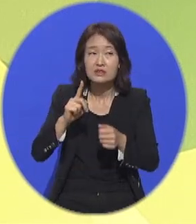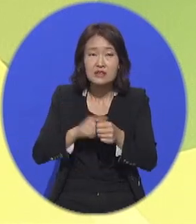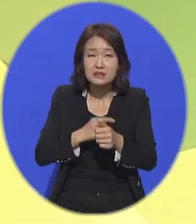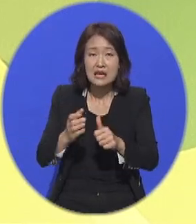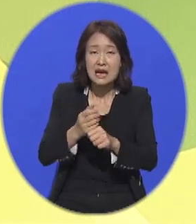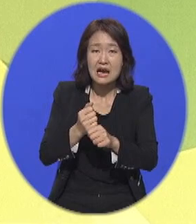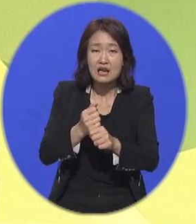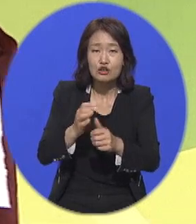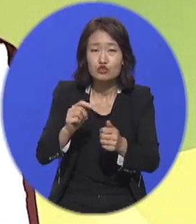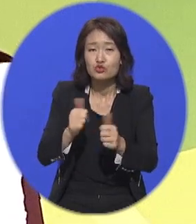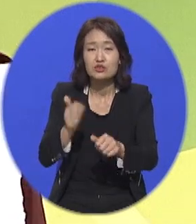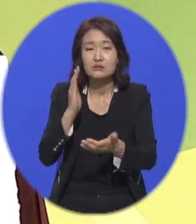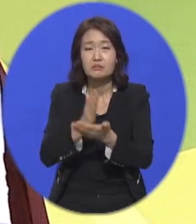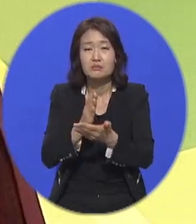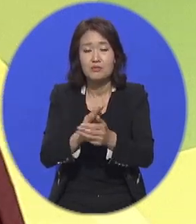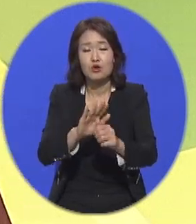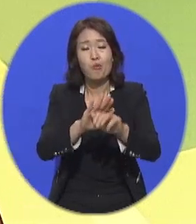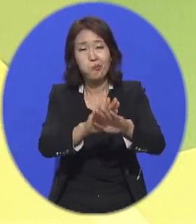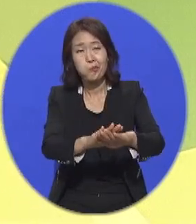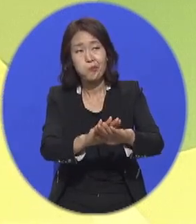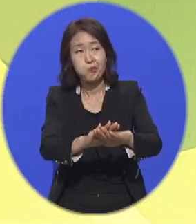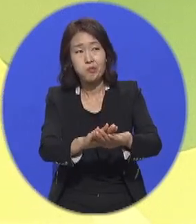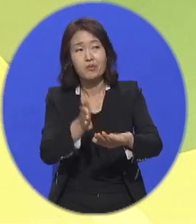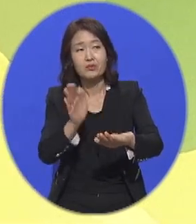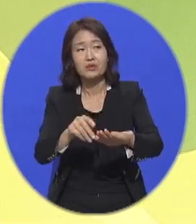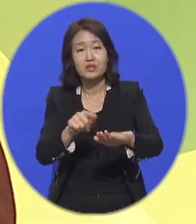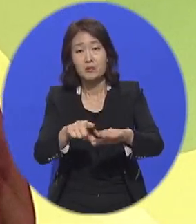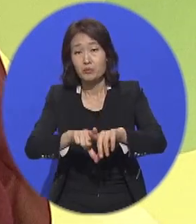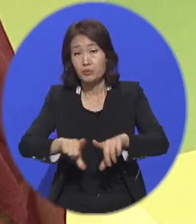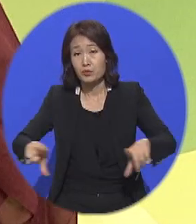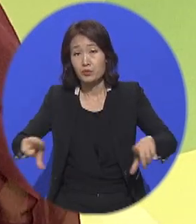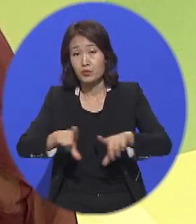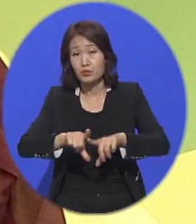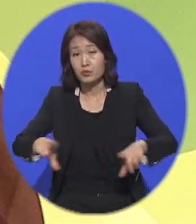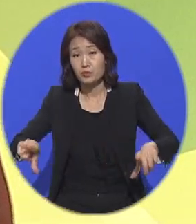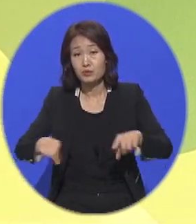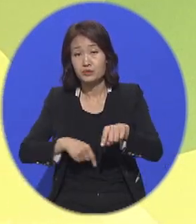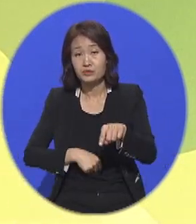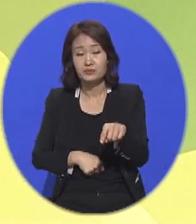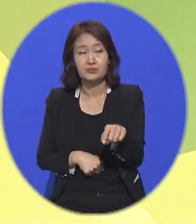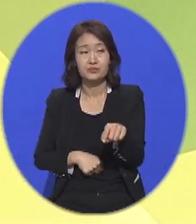잡다가 이를 죽이지 않고 대롱에 넣었는데 그 이가 평소에는